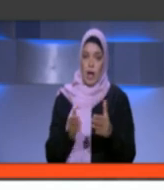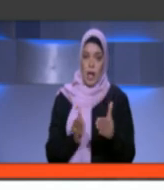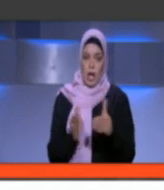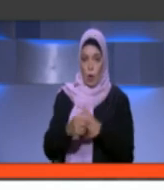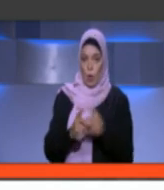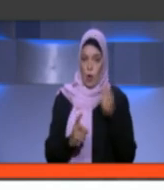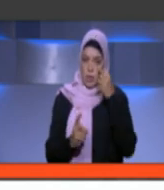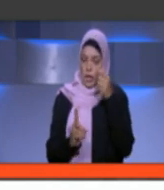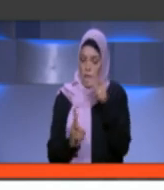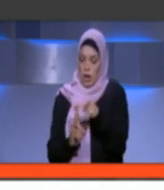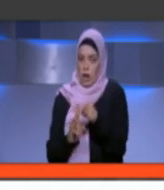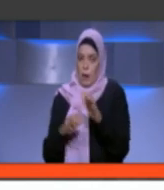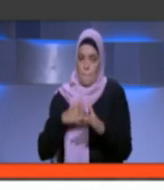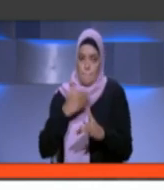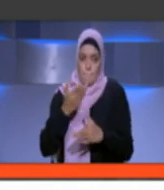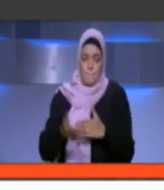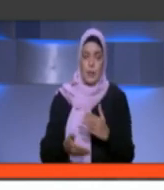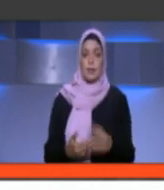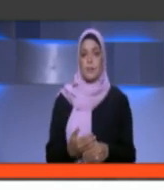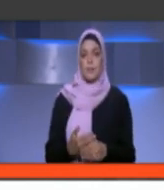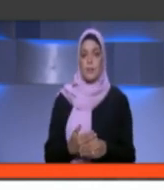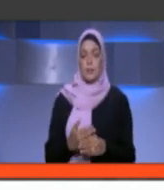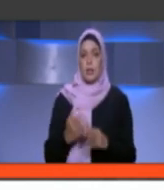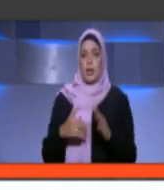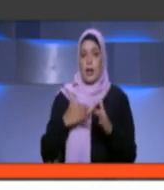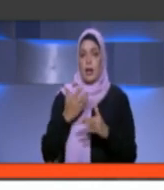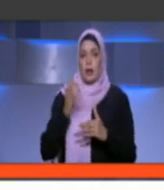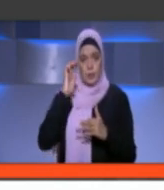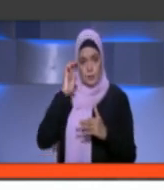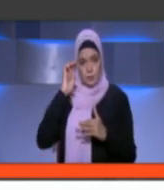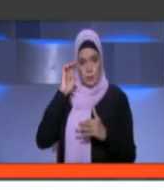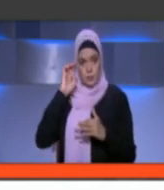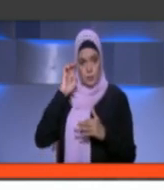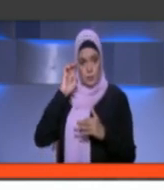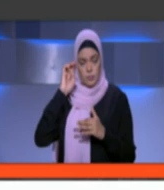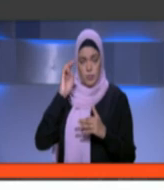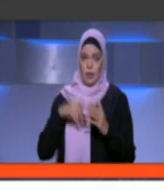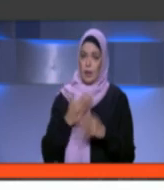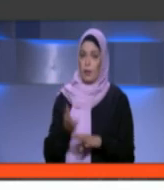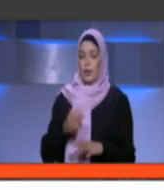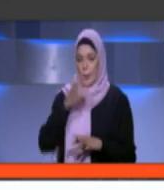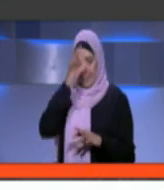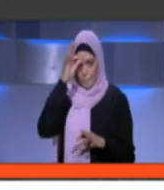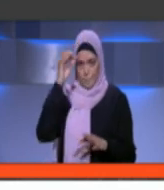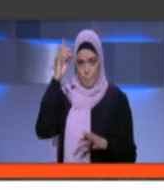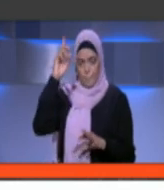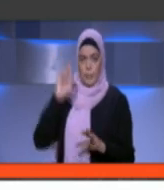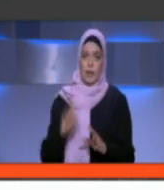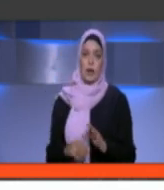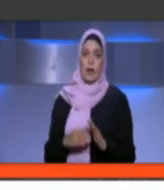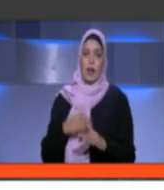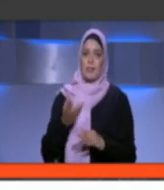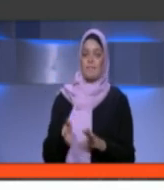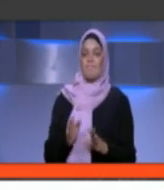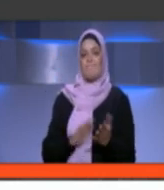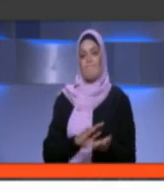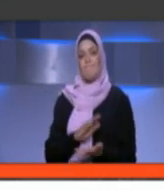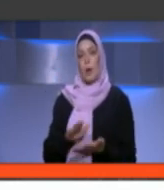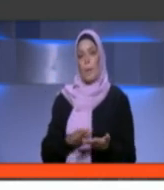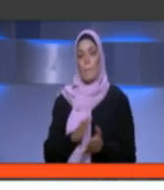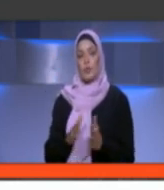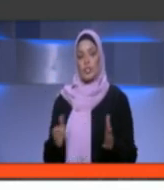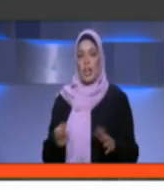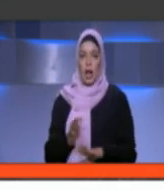بالفيروس، وبالتالي هذه يعني لا قدر الله يصيبه أي سوء آخر أو أمراض